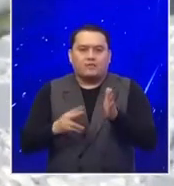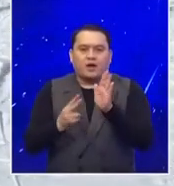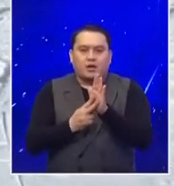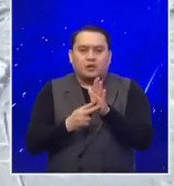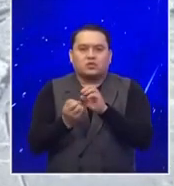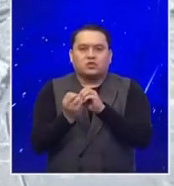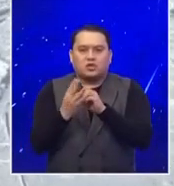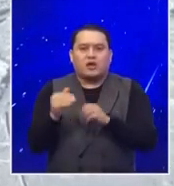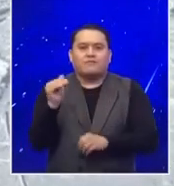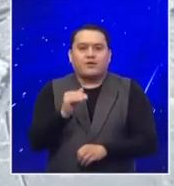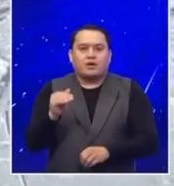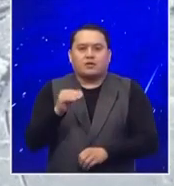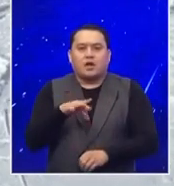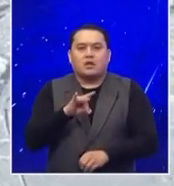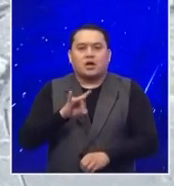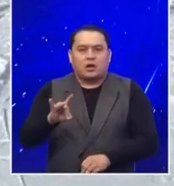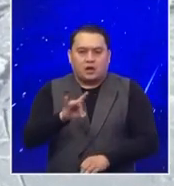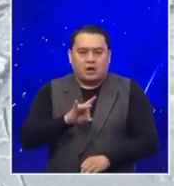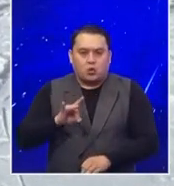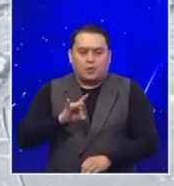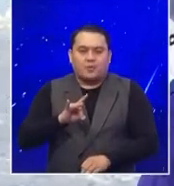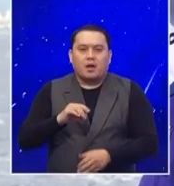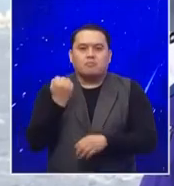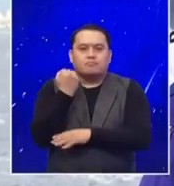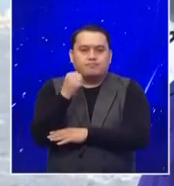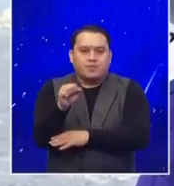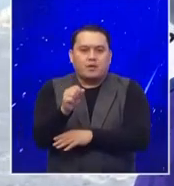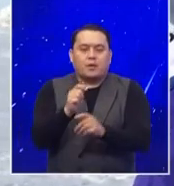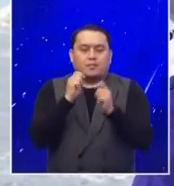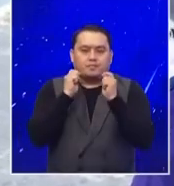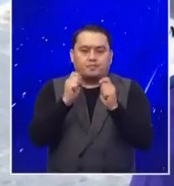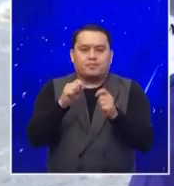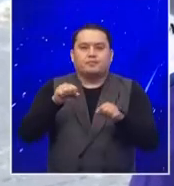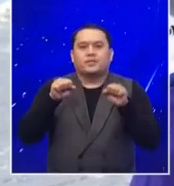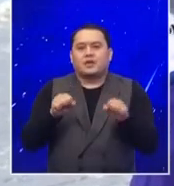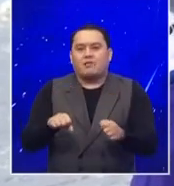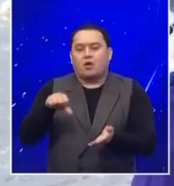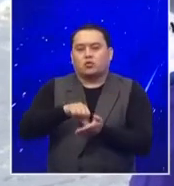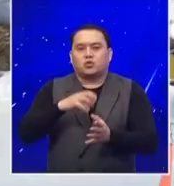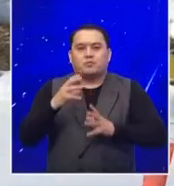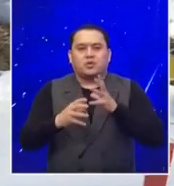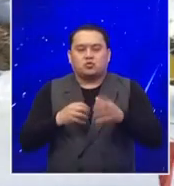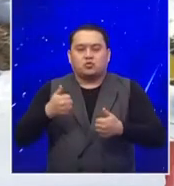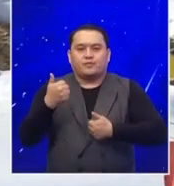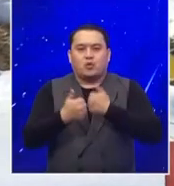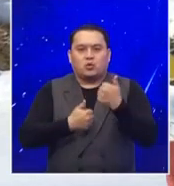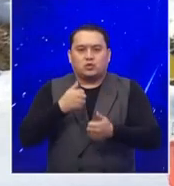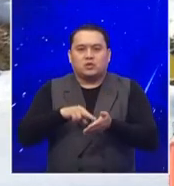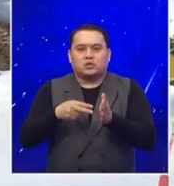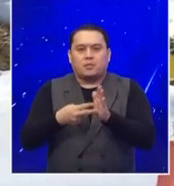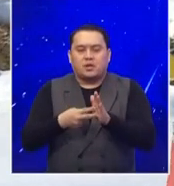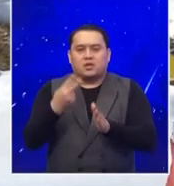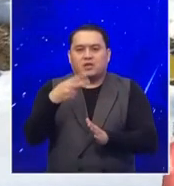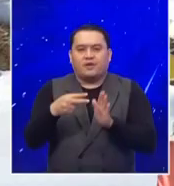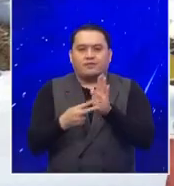по 14 февраля в Талгарском районе. Победители и призеры получат право представлять страну на мировом первенстве. Оно запланировано